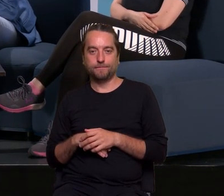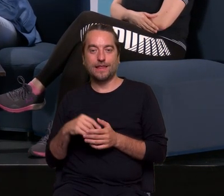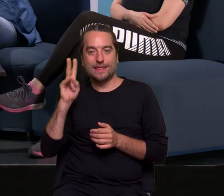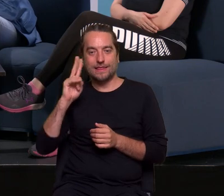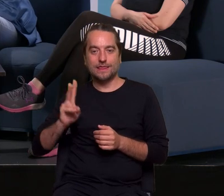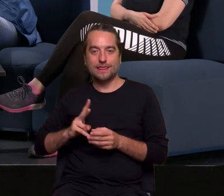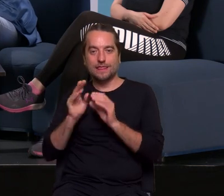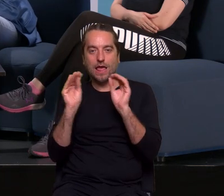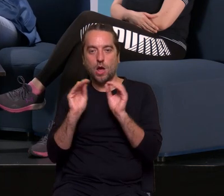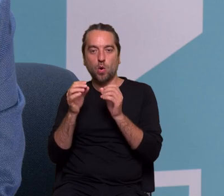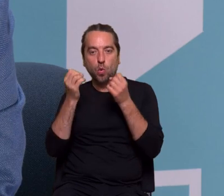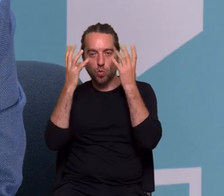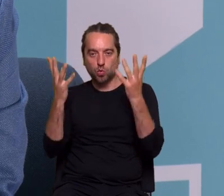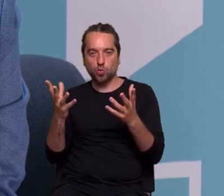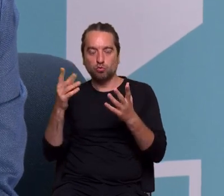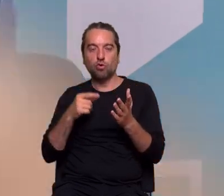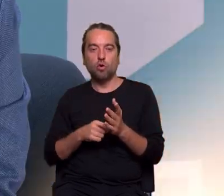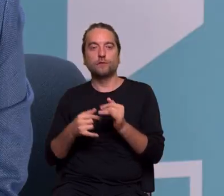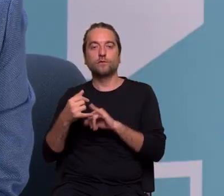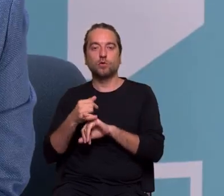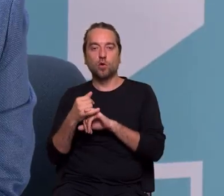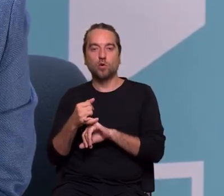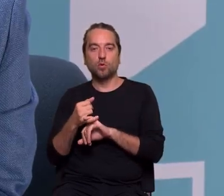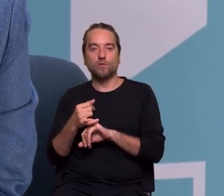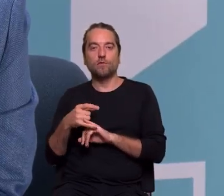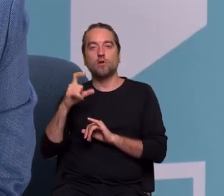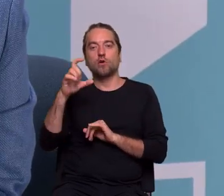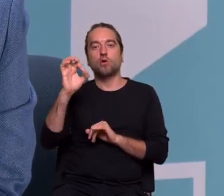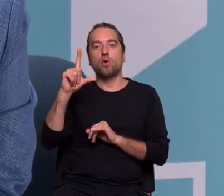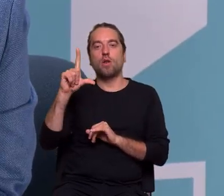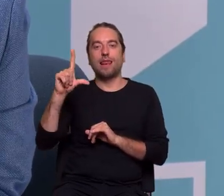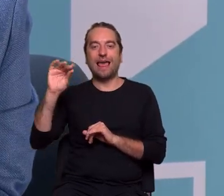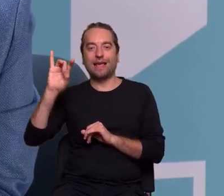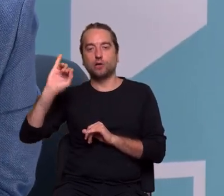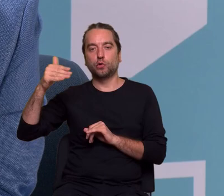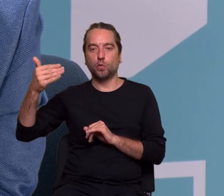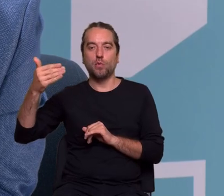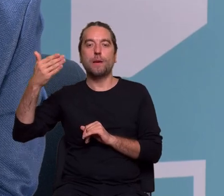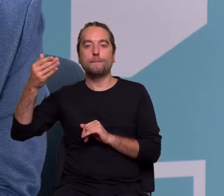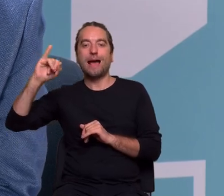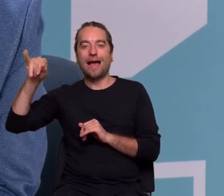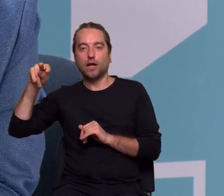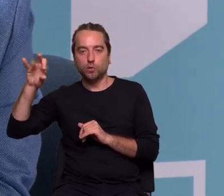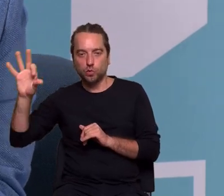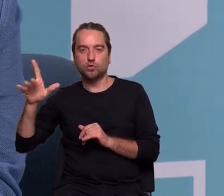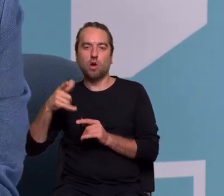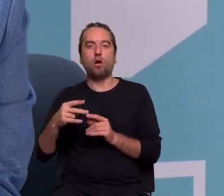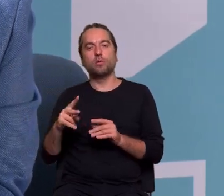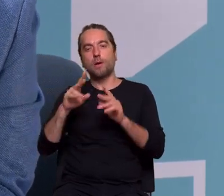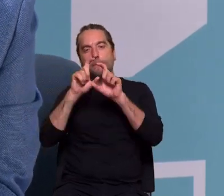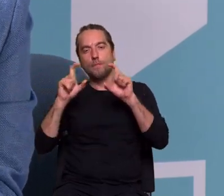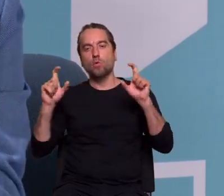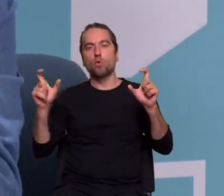Instytut Nauk o Kulturze, w którym pracuję, mieści się w Toruniu w Collegium Maius. To jest neogotycki budynek, bardzo charakterystyczny